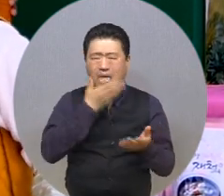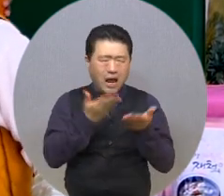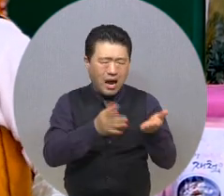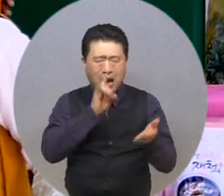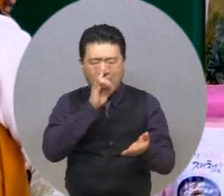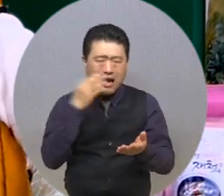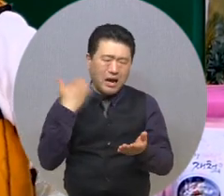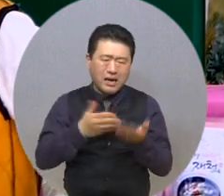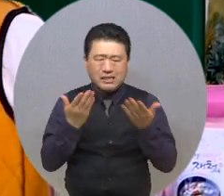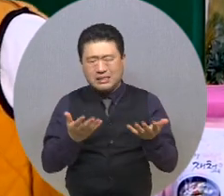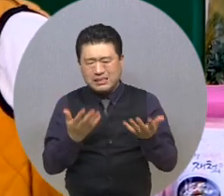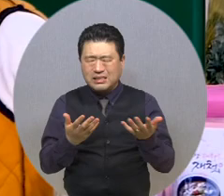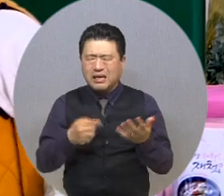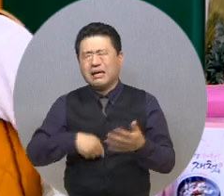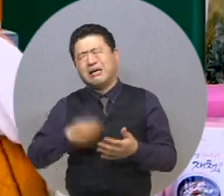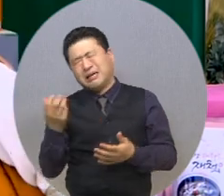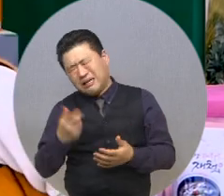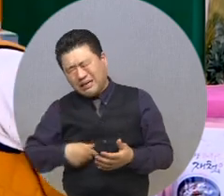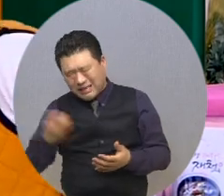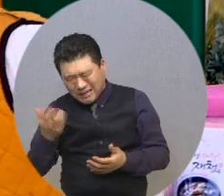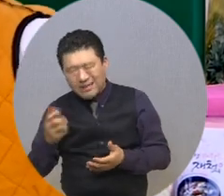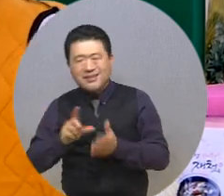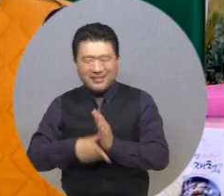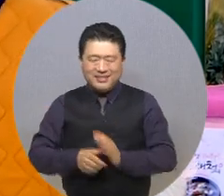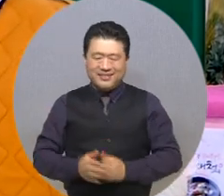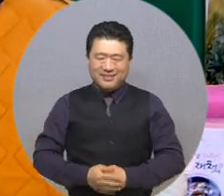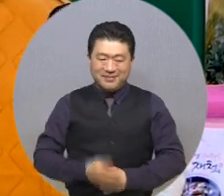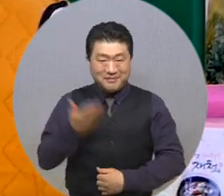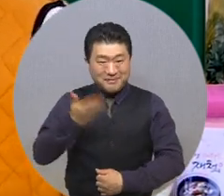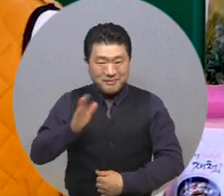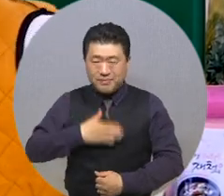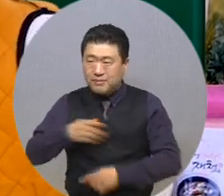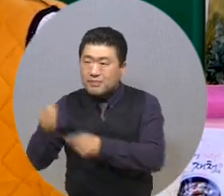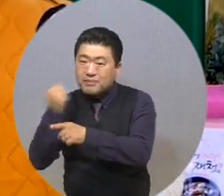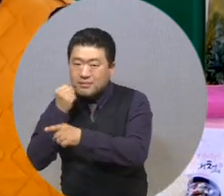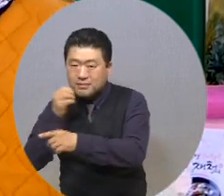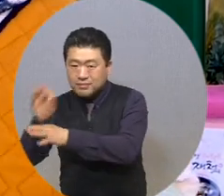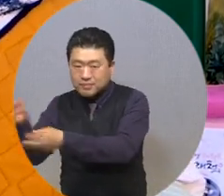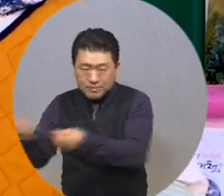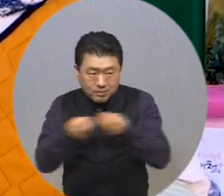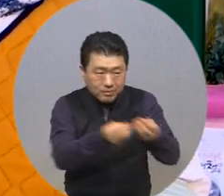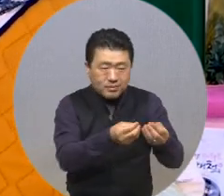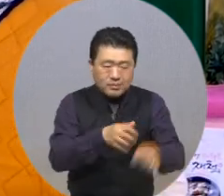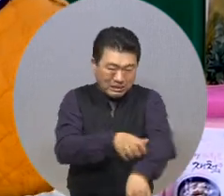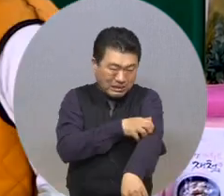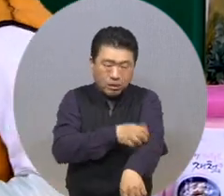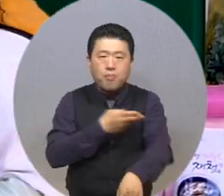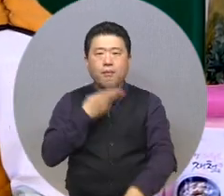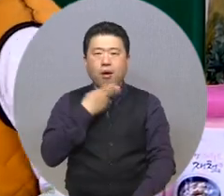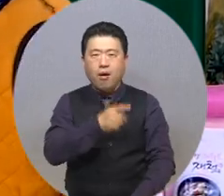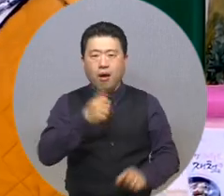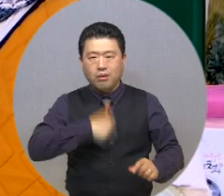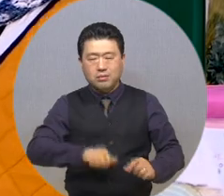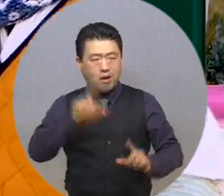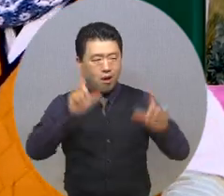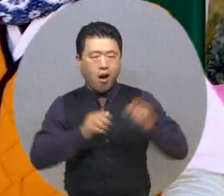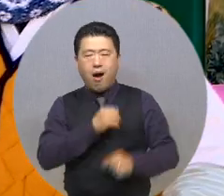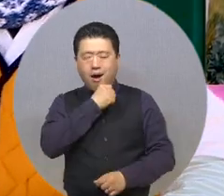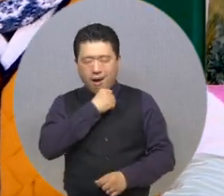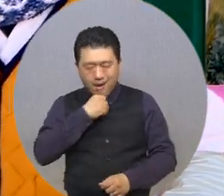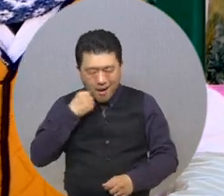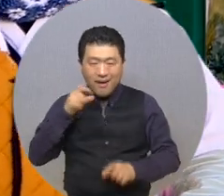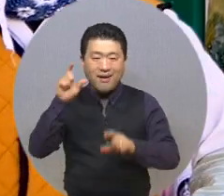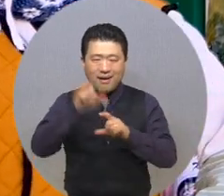주니까 너무너무 마음이 아팠대요. 어머, 마음이! 네. 근데 저희 과자를 딱 먹었는데 아토피가 없대요. 오! 맛있게 먹으면서.